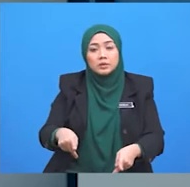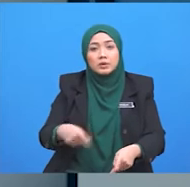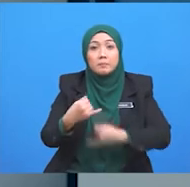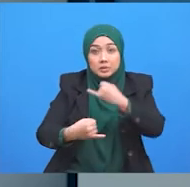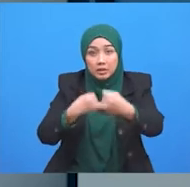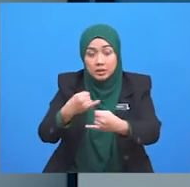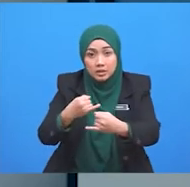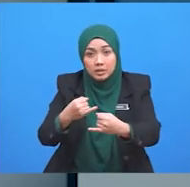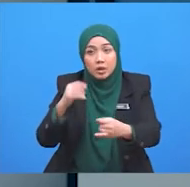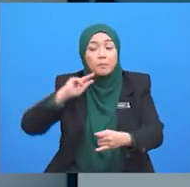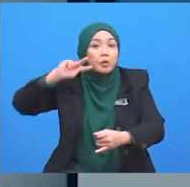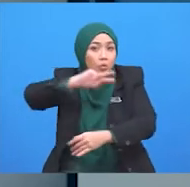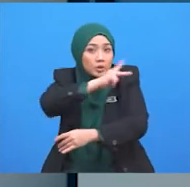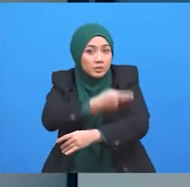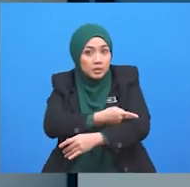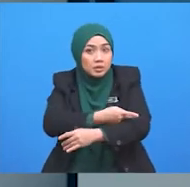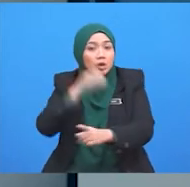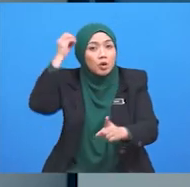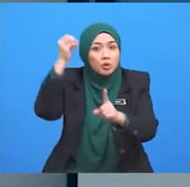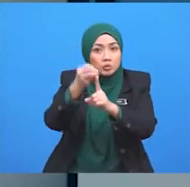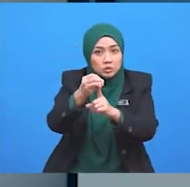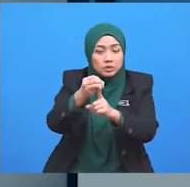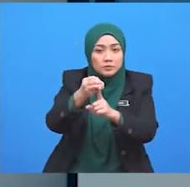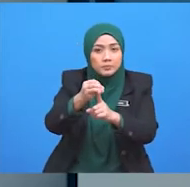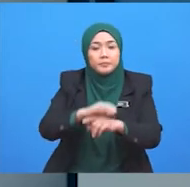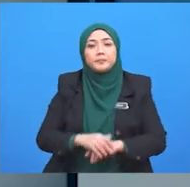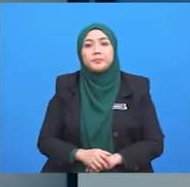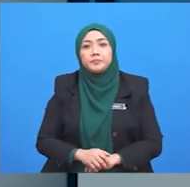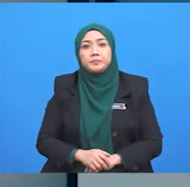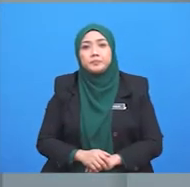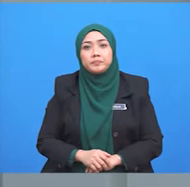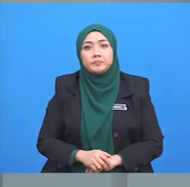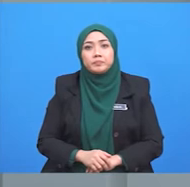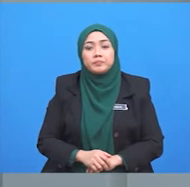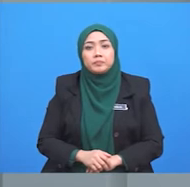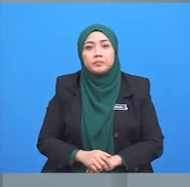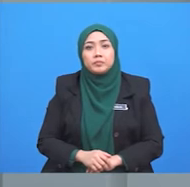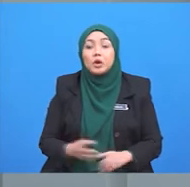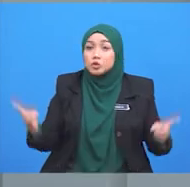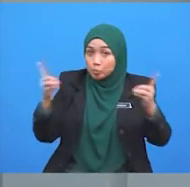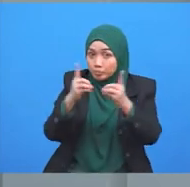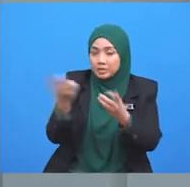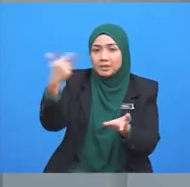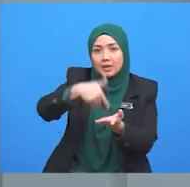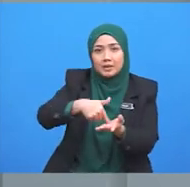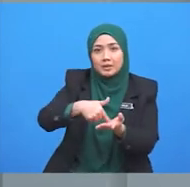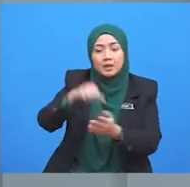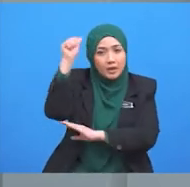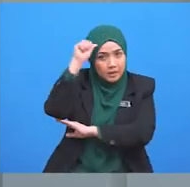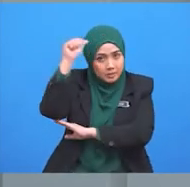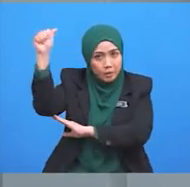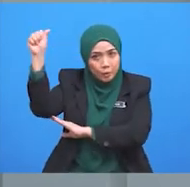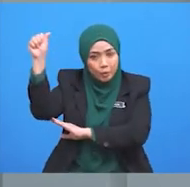berjaya menguasai objektif pembelajaran kita pada hari ini. Sehingga kita berjumpa lagi,